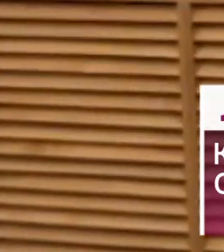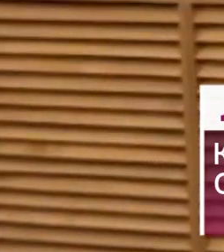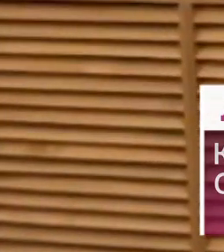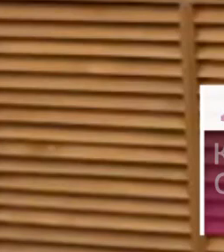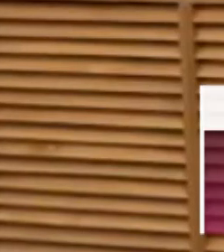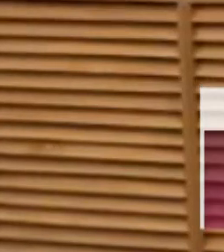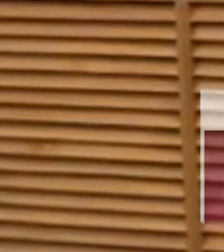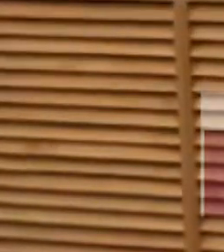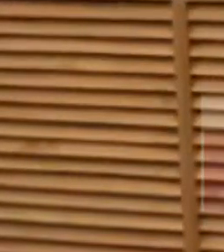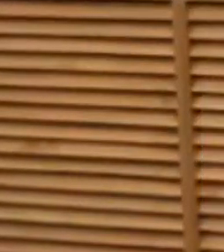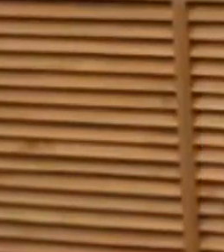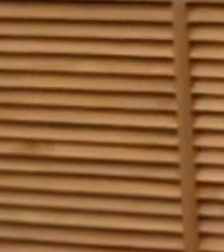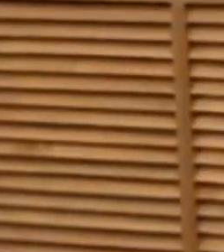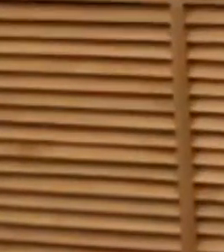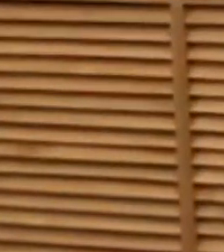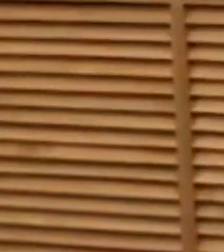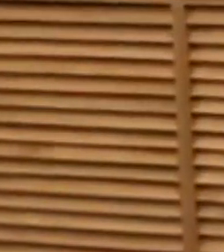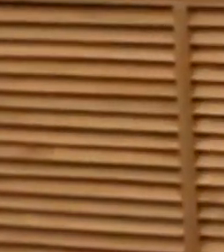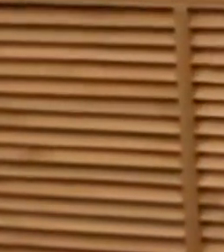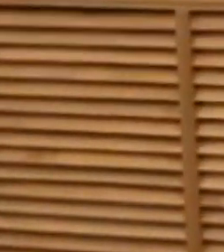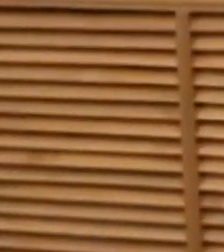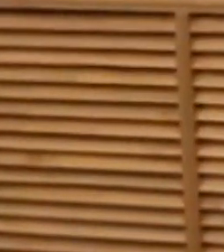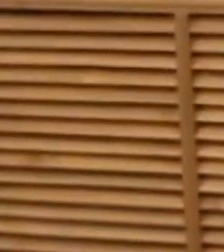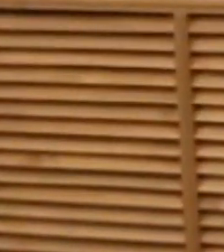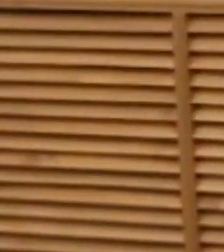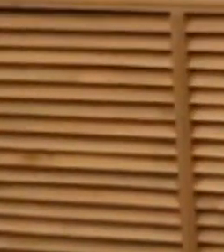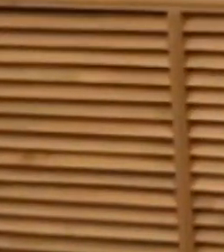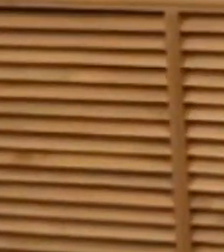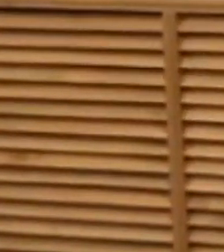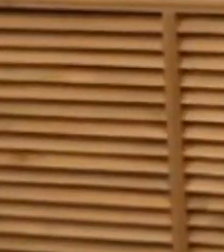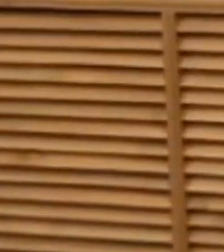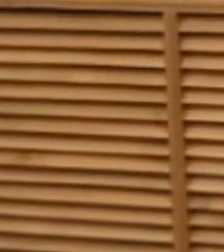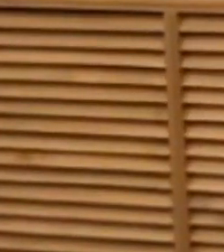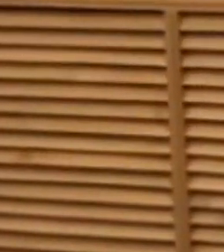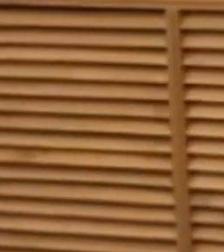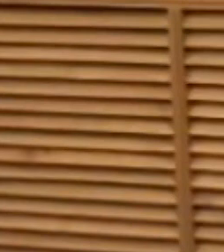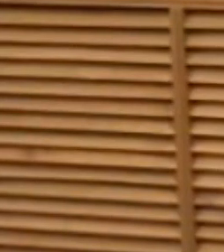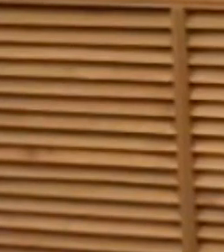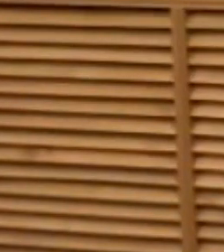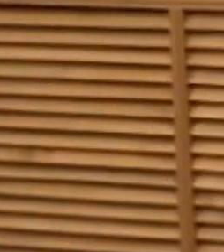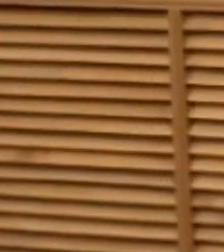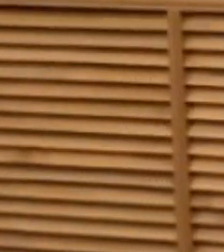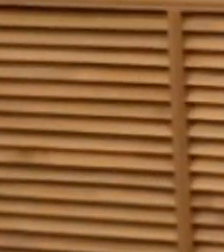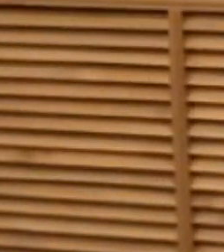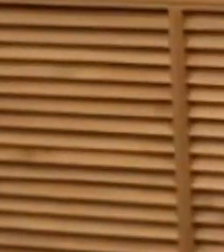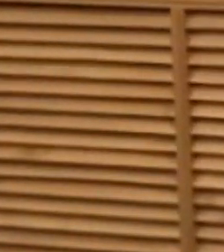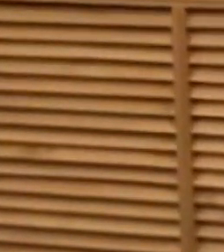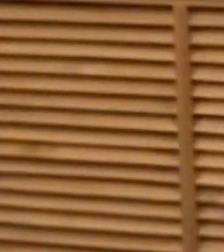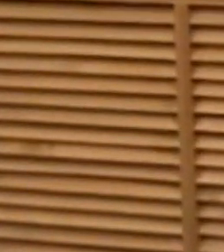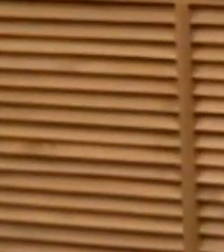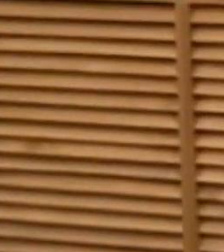Оның нәтижелері июнь айының бас жағында аламыз ба деген, аламыз деп